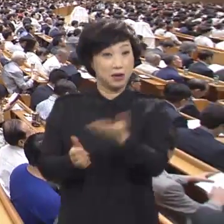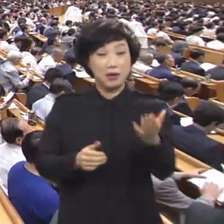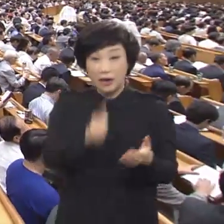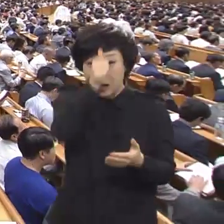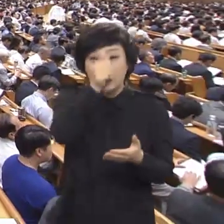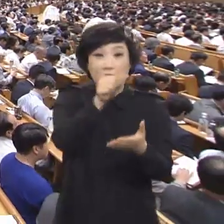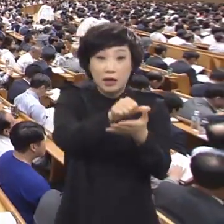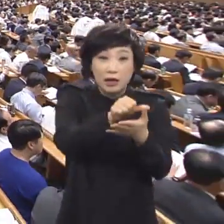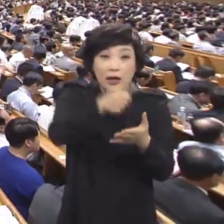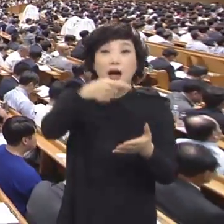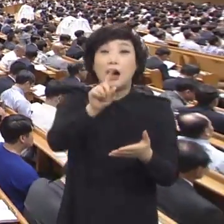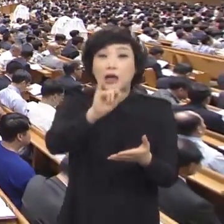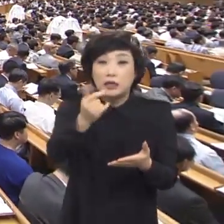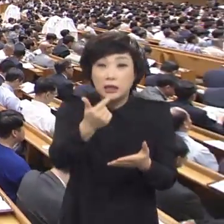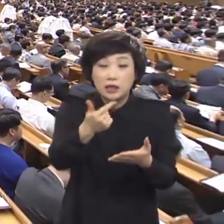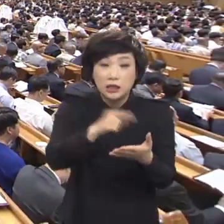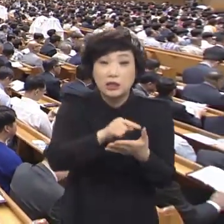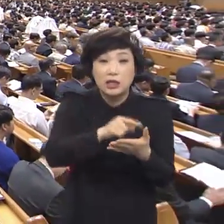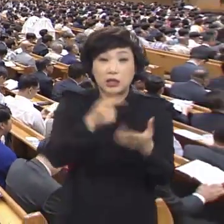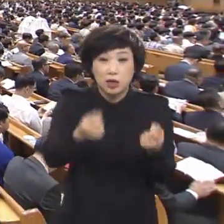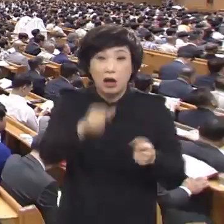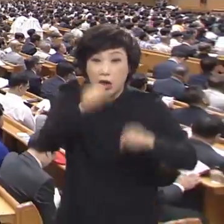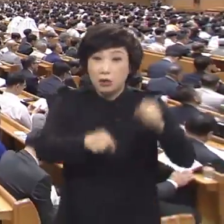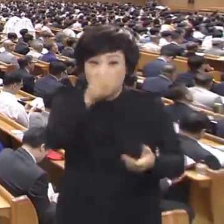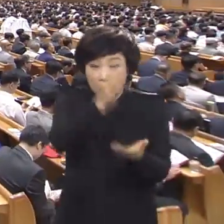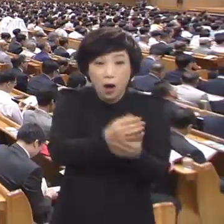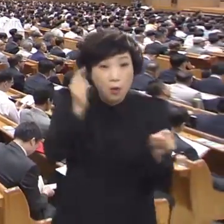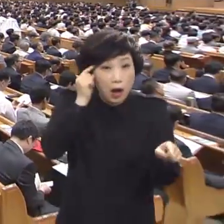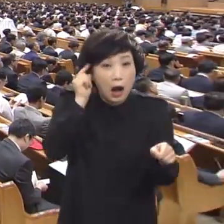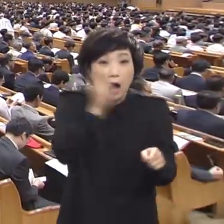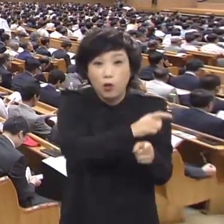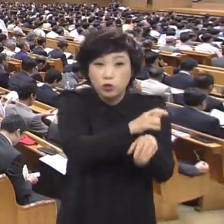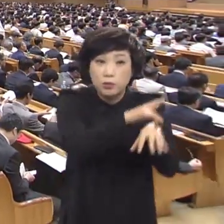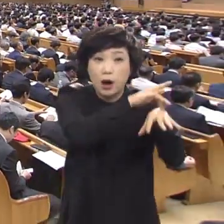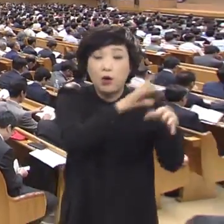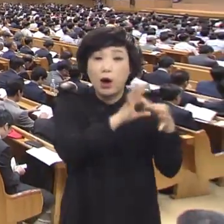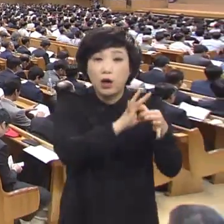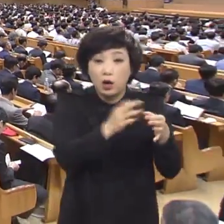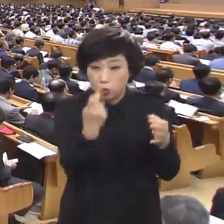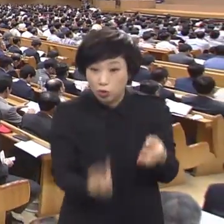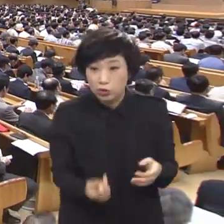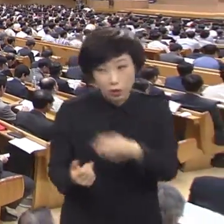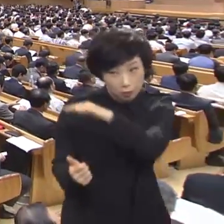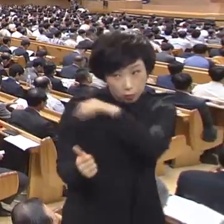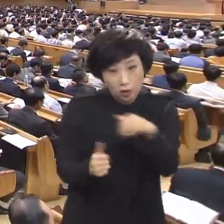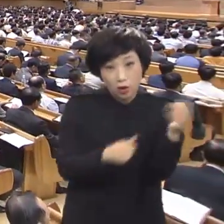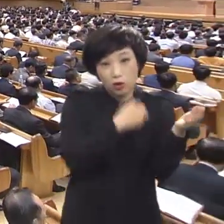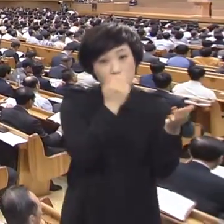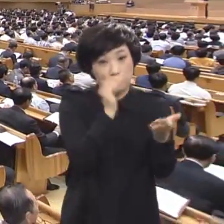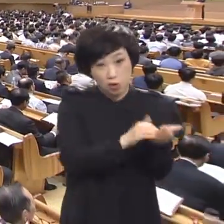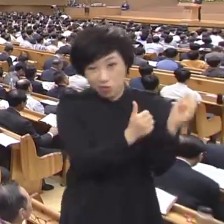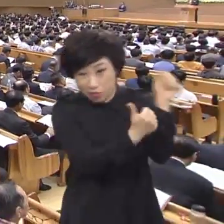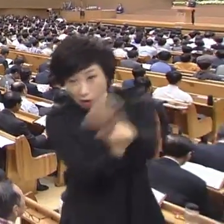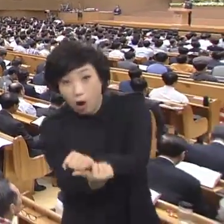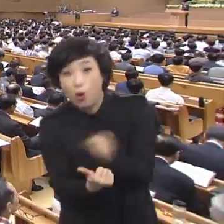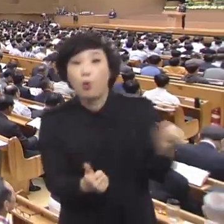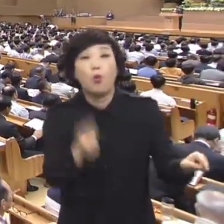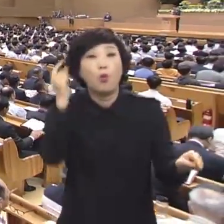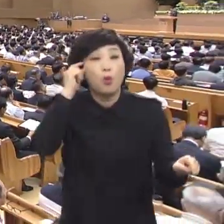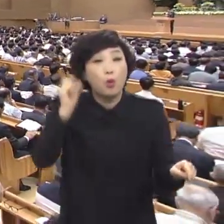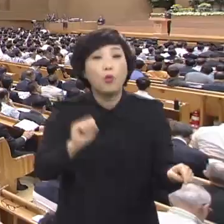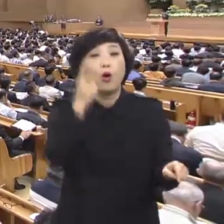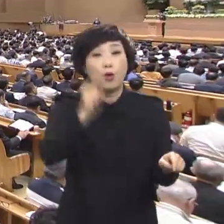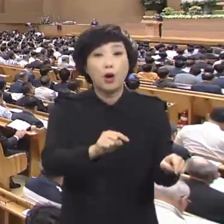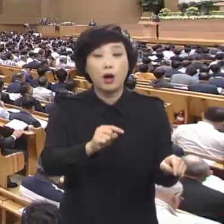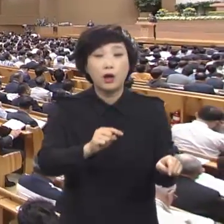하지 말라. 저는 악한 자에게 속하여 그 아우를 죽였으니 어찐 연고로 죽였느뇨. 자기의 행위는 악하고 그